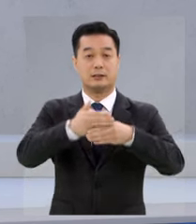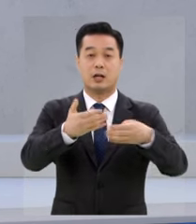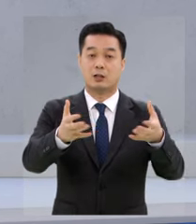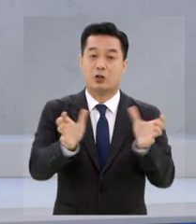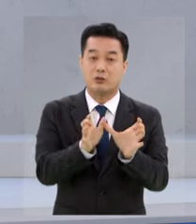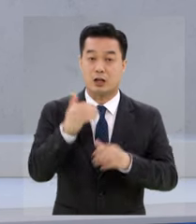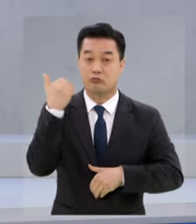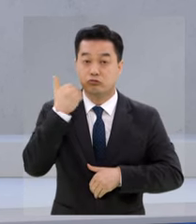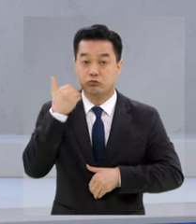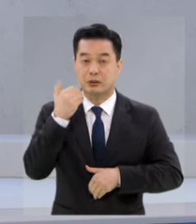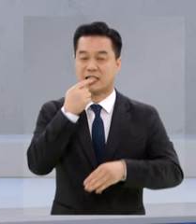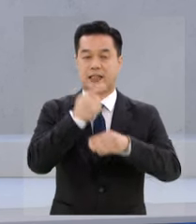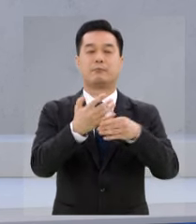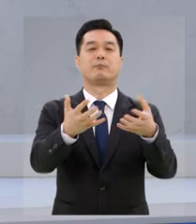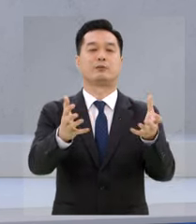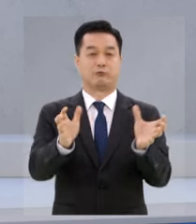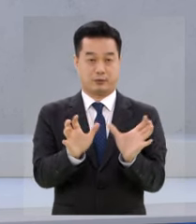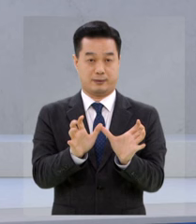더불어 민주당입당